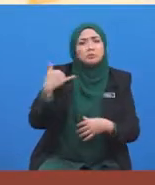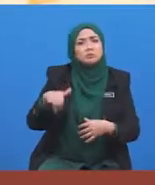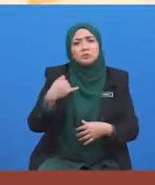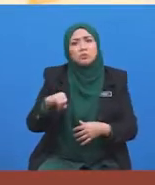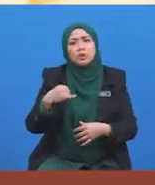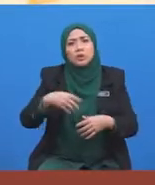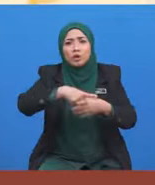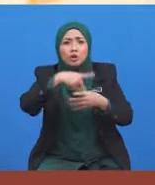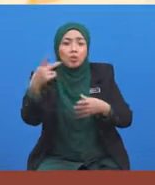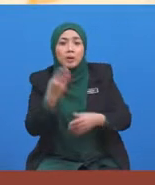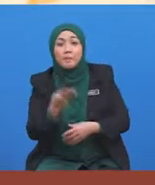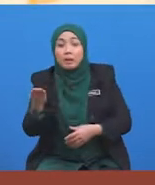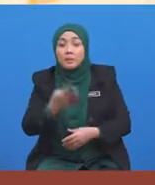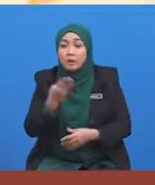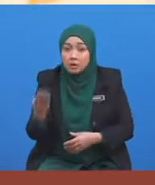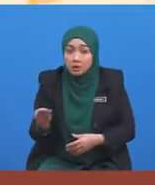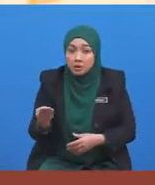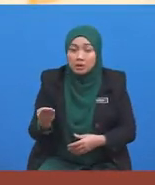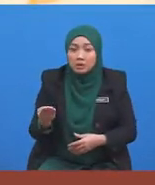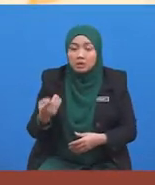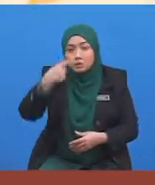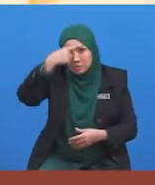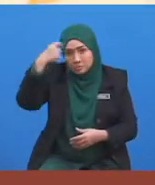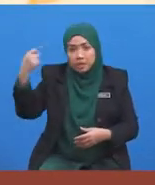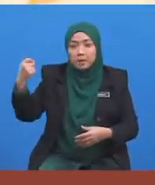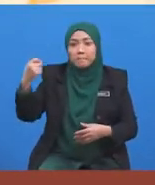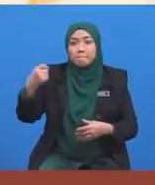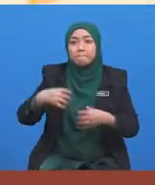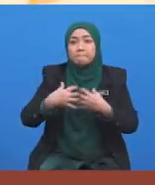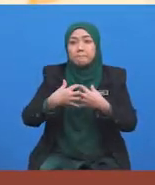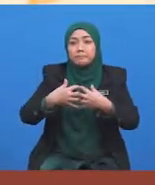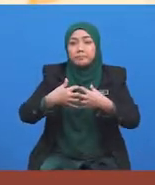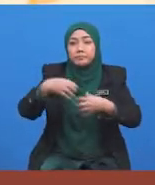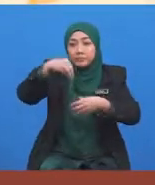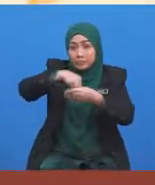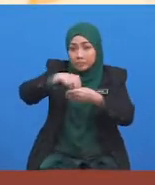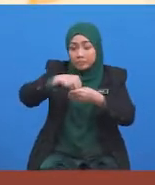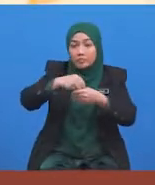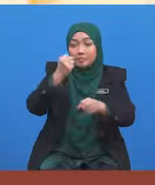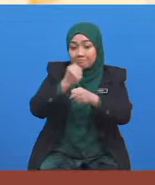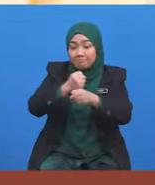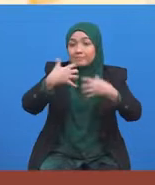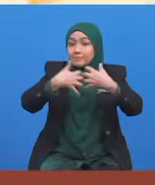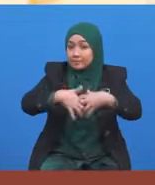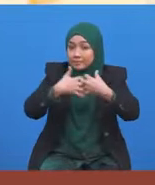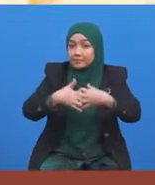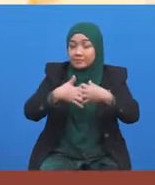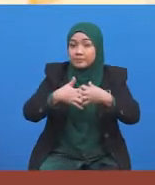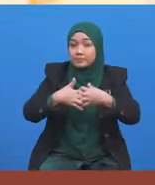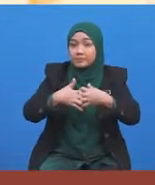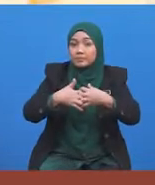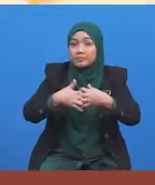kerana kebanyakan peralatan dalam perindustrian memerlukan tenaga elektrik untuk